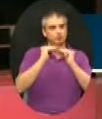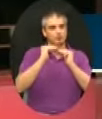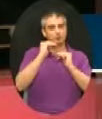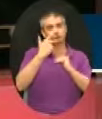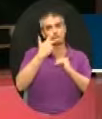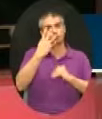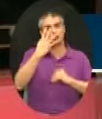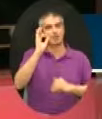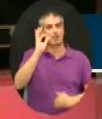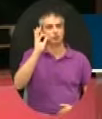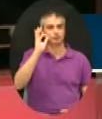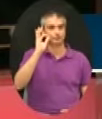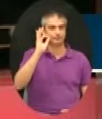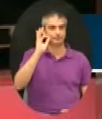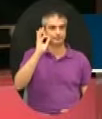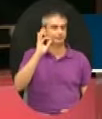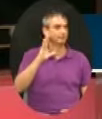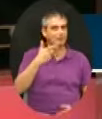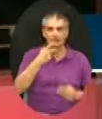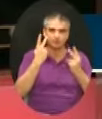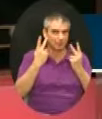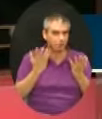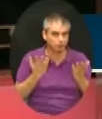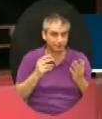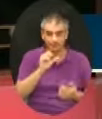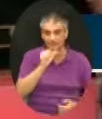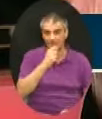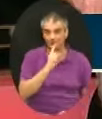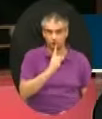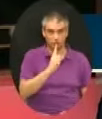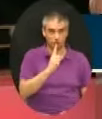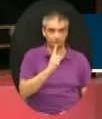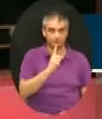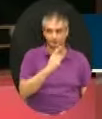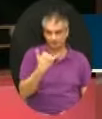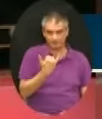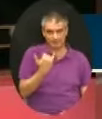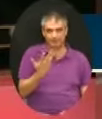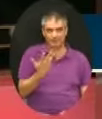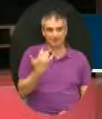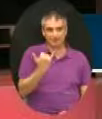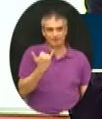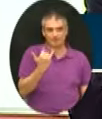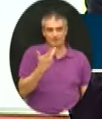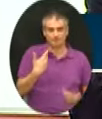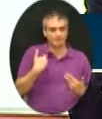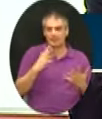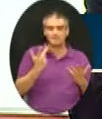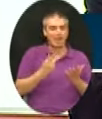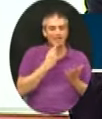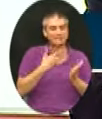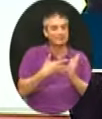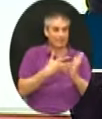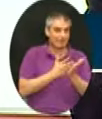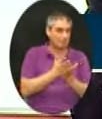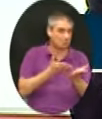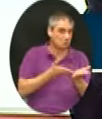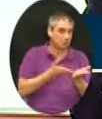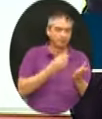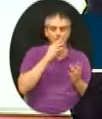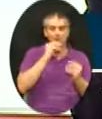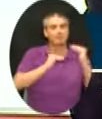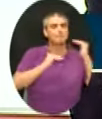3-4%. למה זה חשוב? קודם כל, תמיד תמיד דוחקת בי מה האמינות של הסקרים. קודם כל אנחנו מדברים על